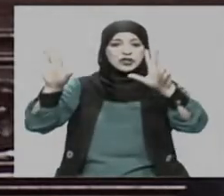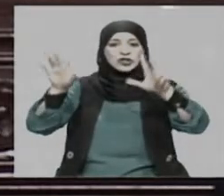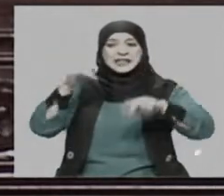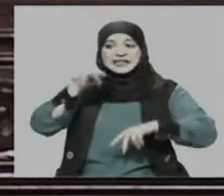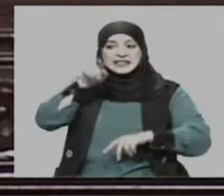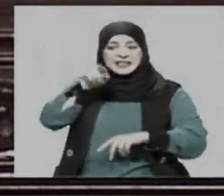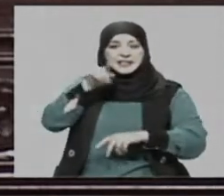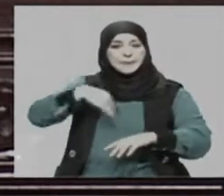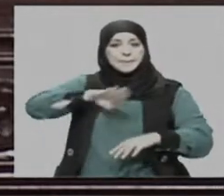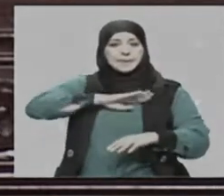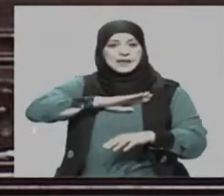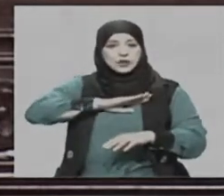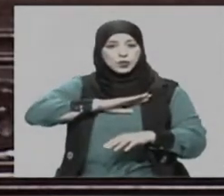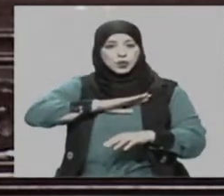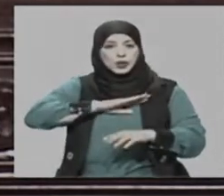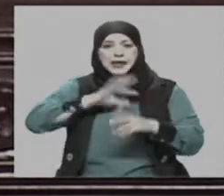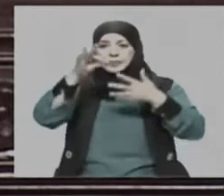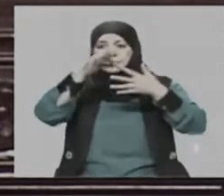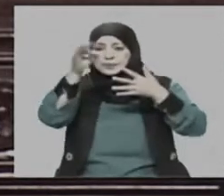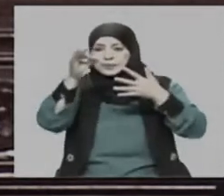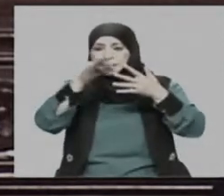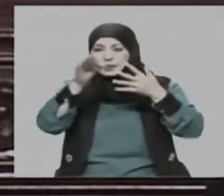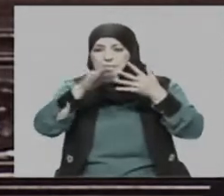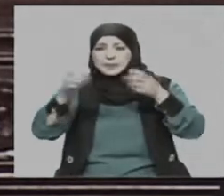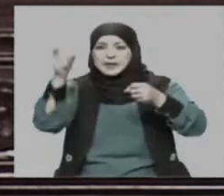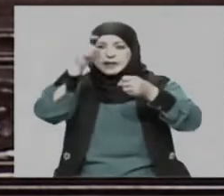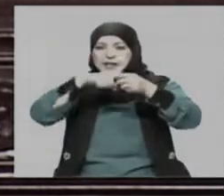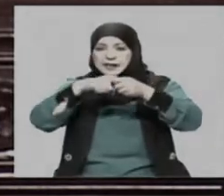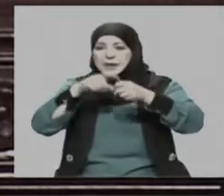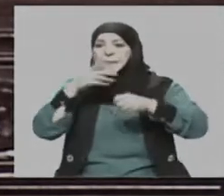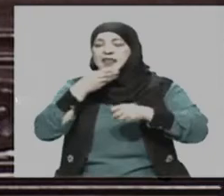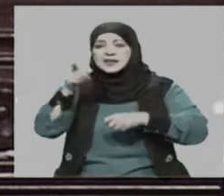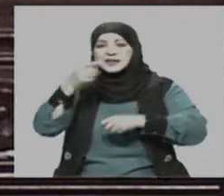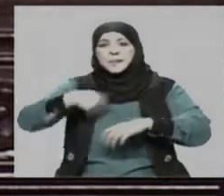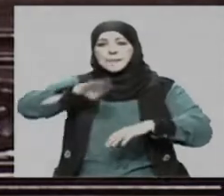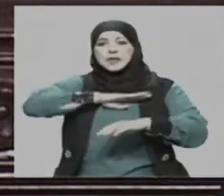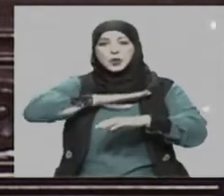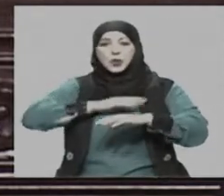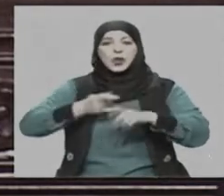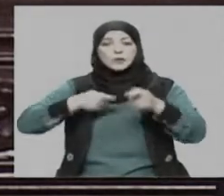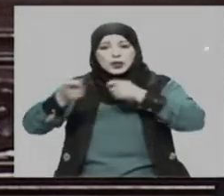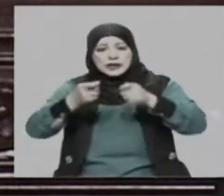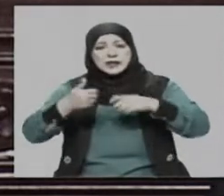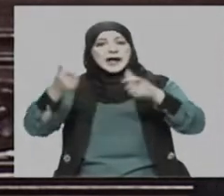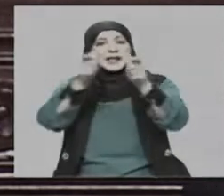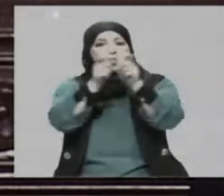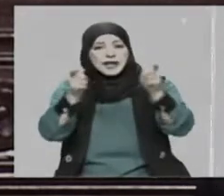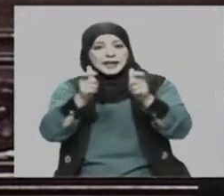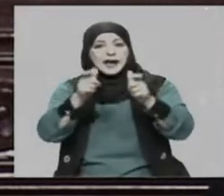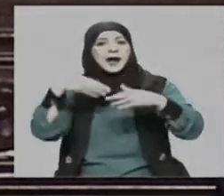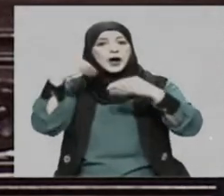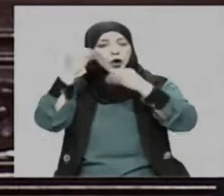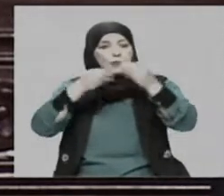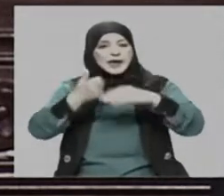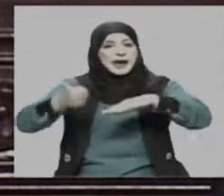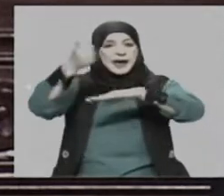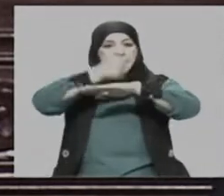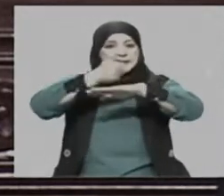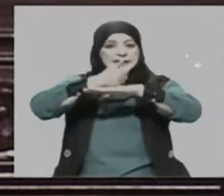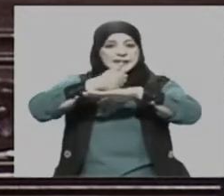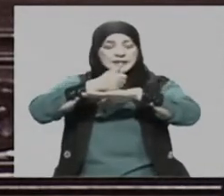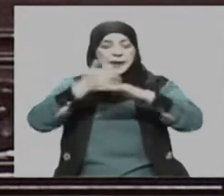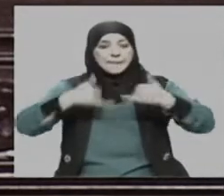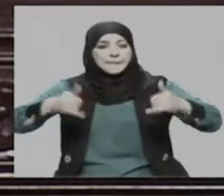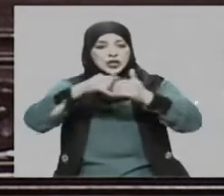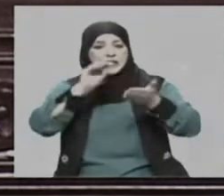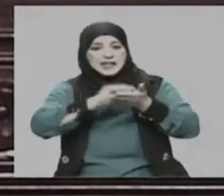مسؤول على المساهمات سواء إدارة الشركة أو رئيس مجلس إدارة